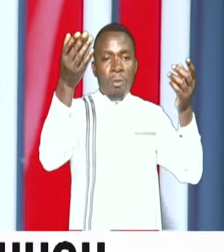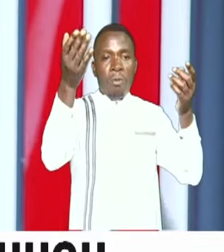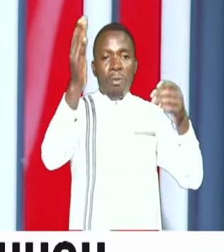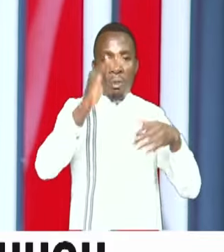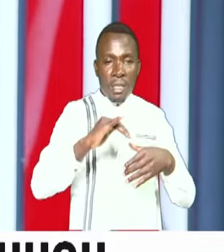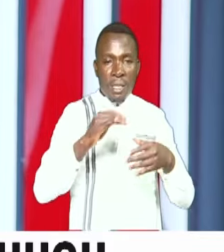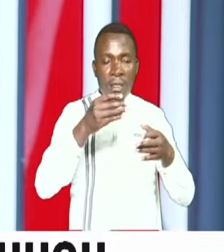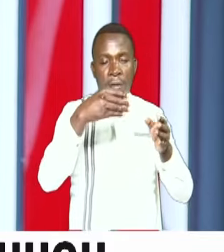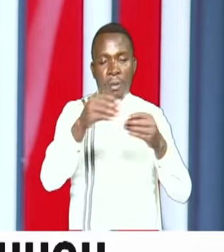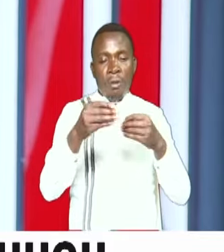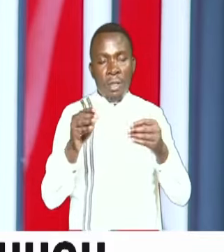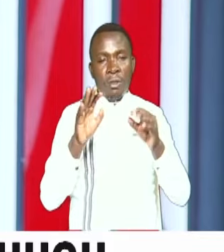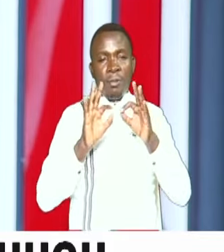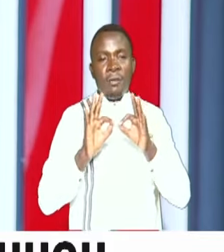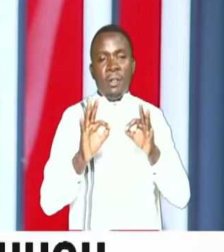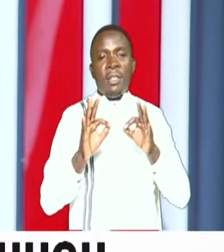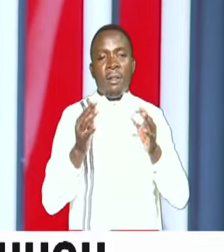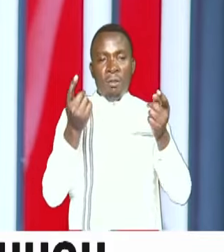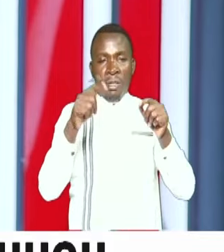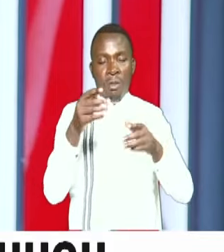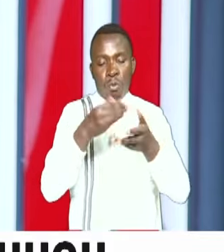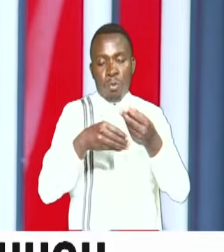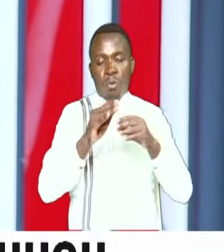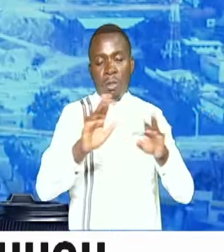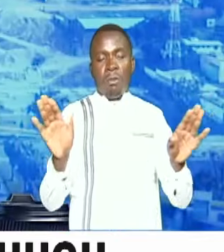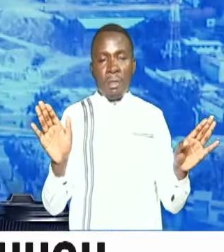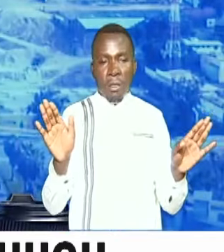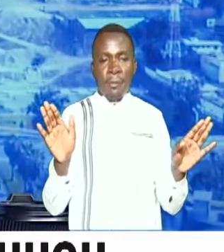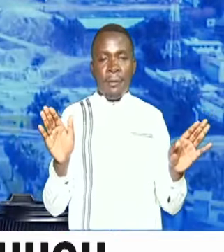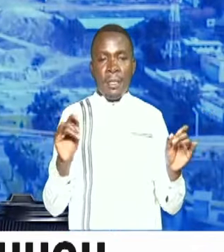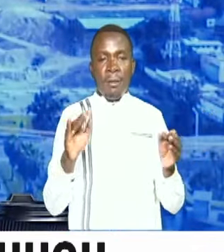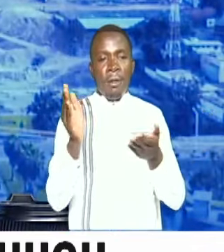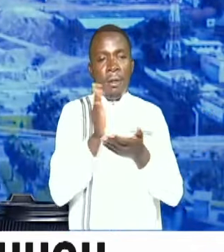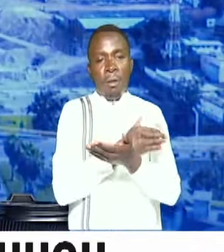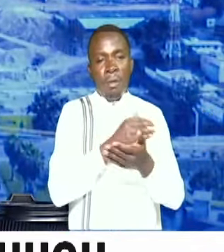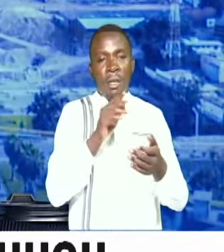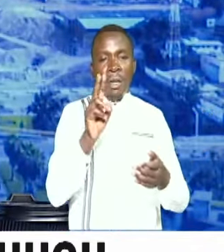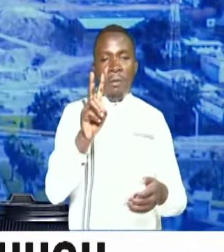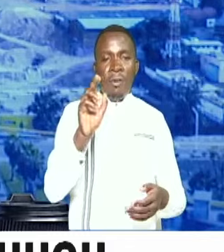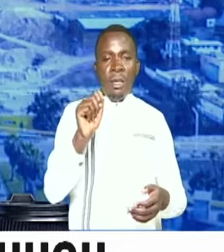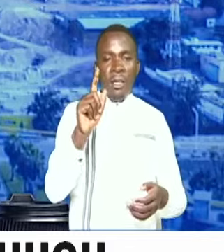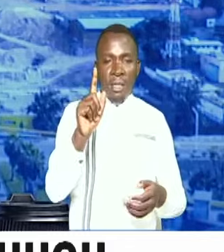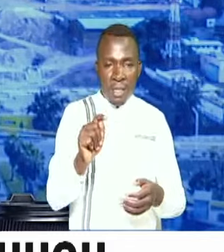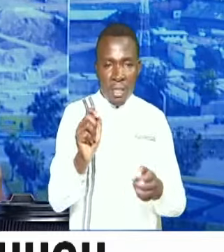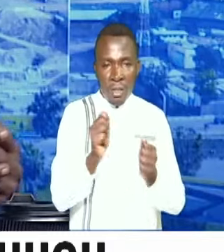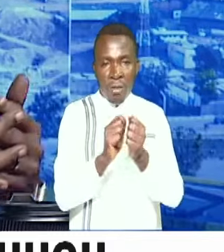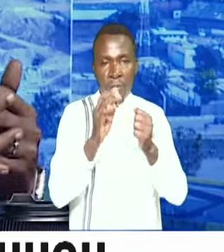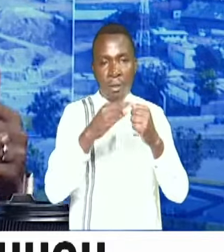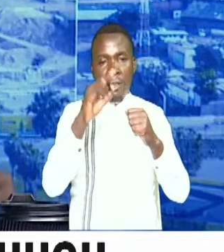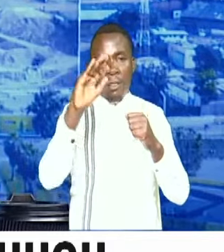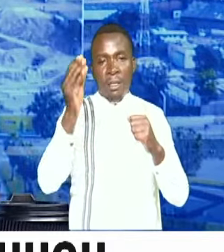uje kubicuruza gusa urumva niba kureho umusoro wa VAT 18%